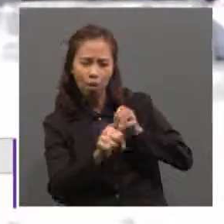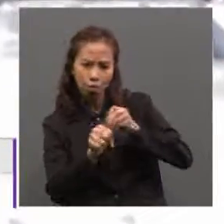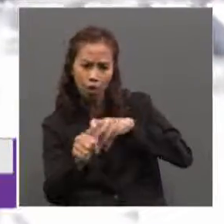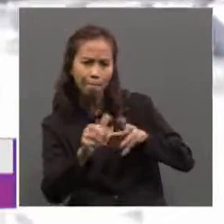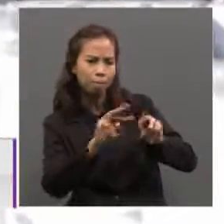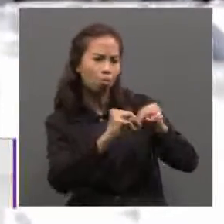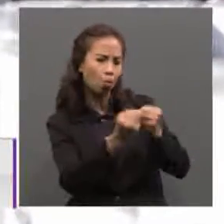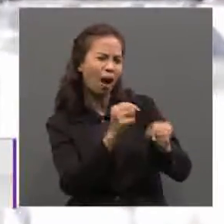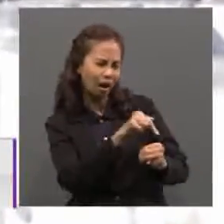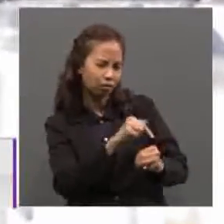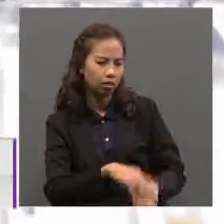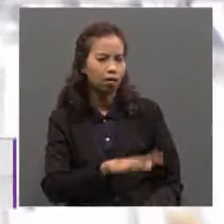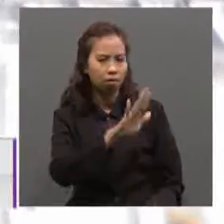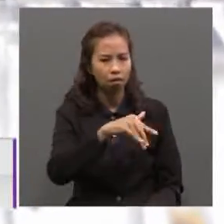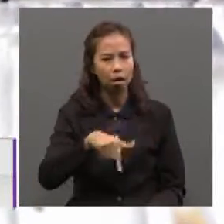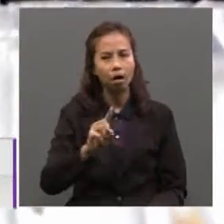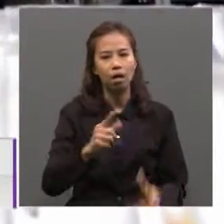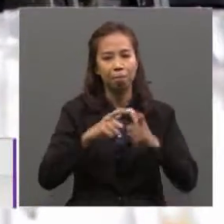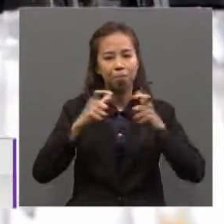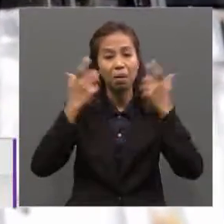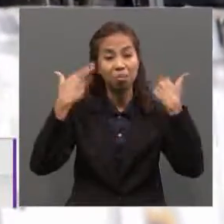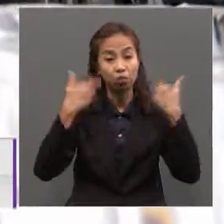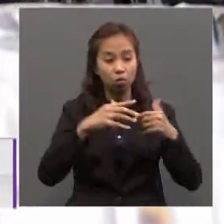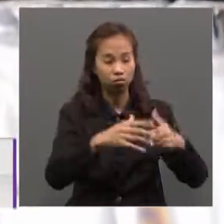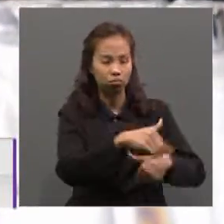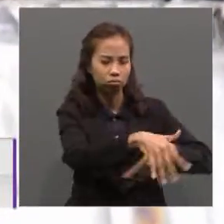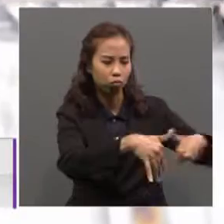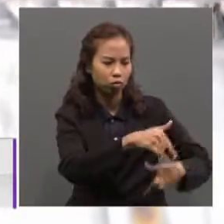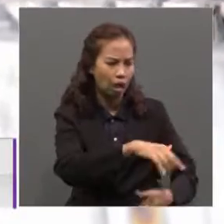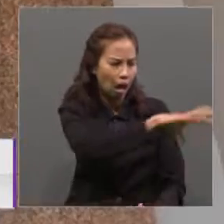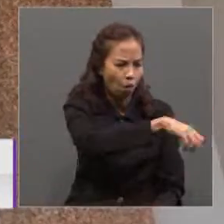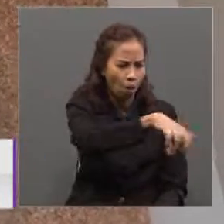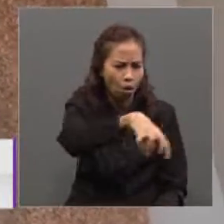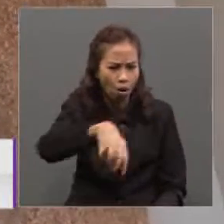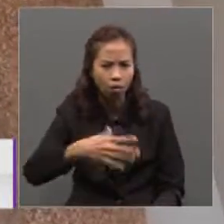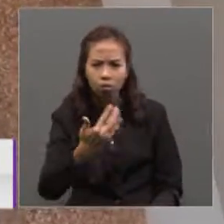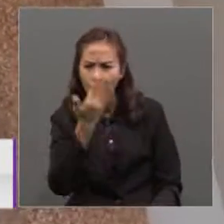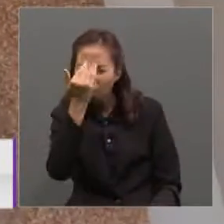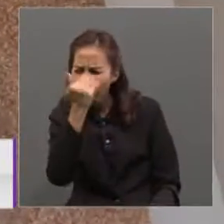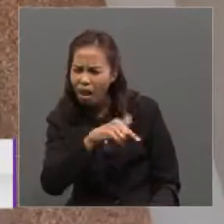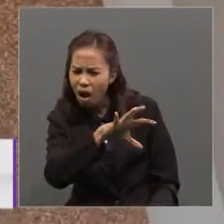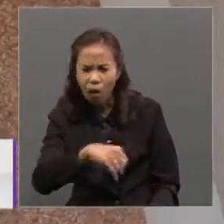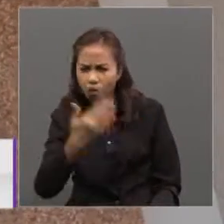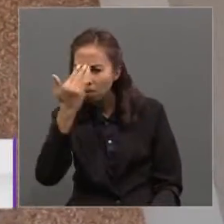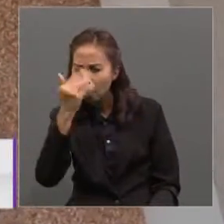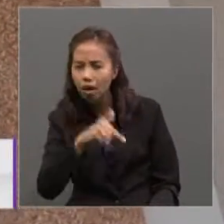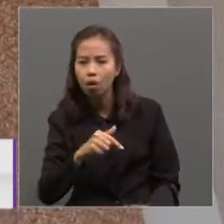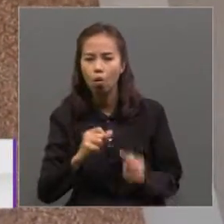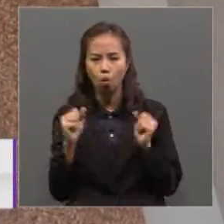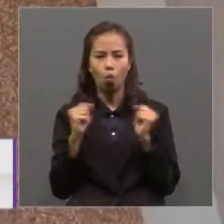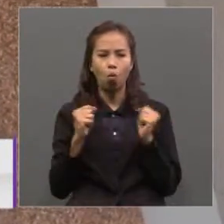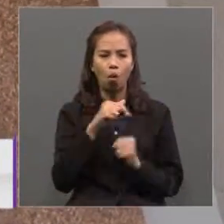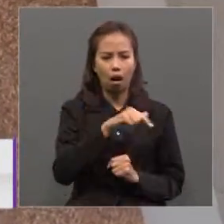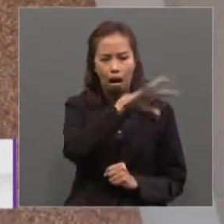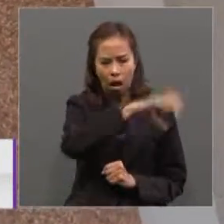มาขอเก็บบัตรประจำตัวประชาชนจากชาวบ้านไปซึ่งไม่ทราบว่าเอาไปแล้วเนี่ยจะเอาไปทำอะไรและเกรงว่าจะนำไปส